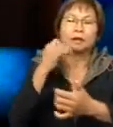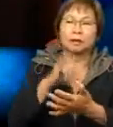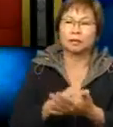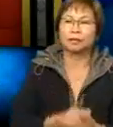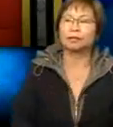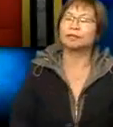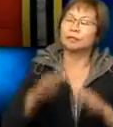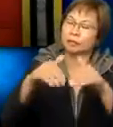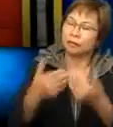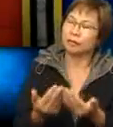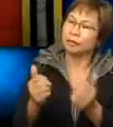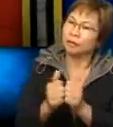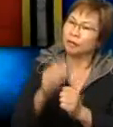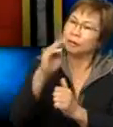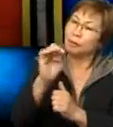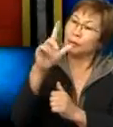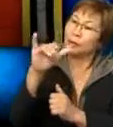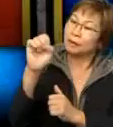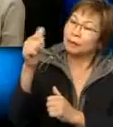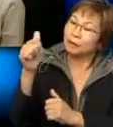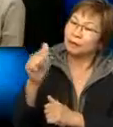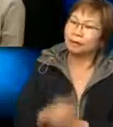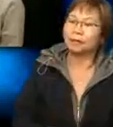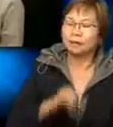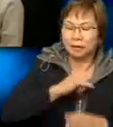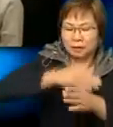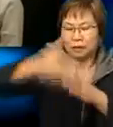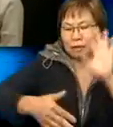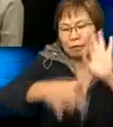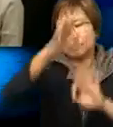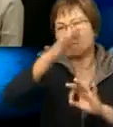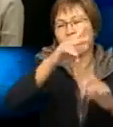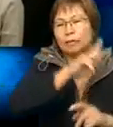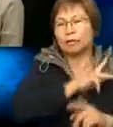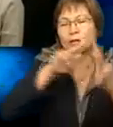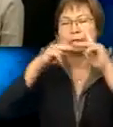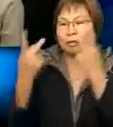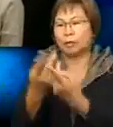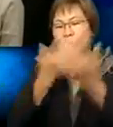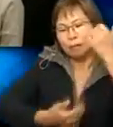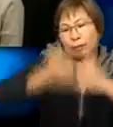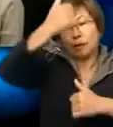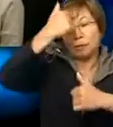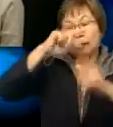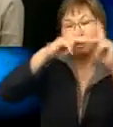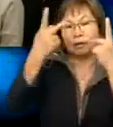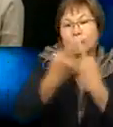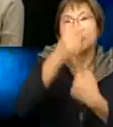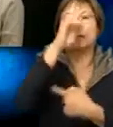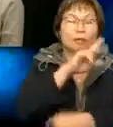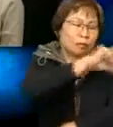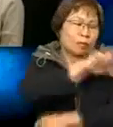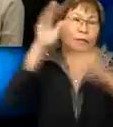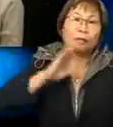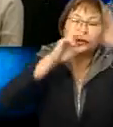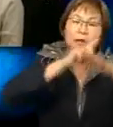itu. Bagaimanakah pula dengan Vanessa? Saya telah dipilih sebagai ketua pasukan terbaik bagi Persatuan Bulan